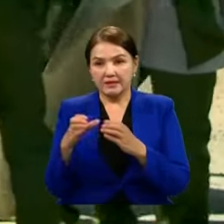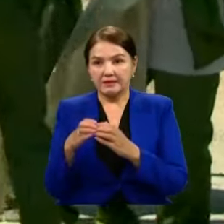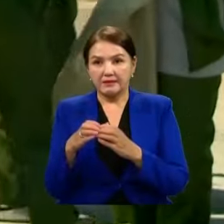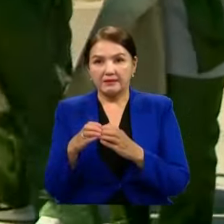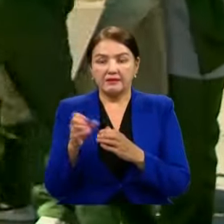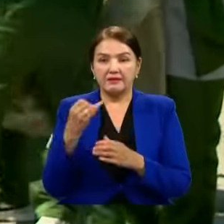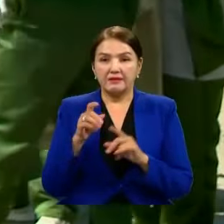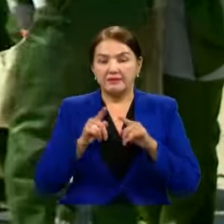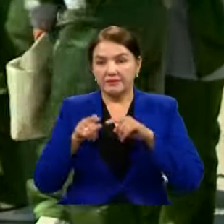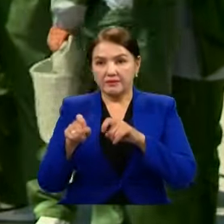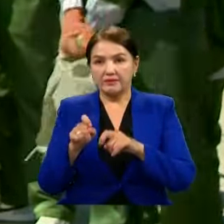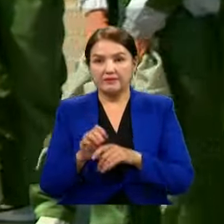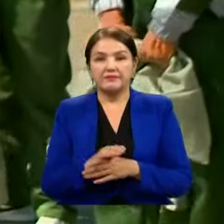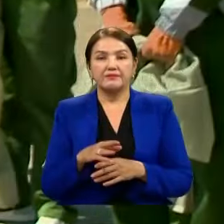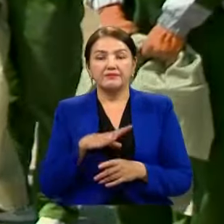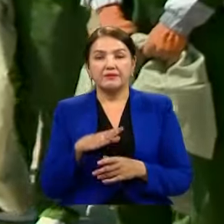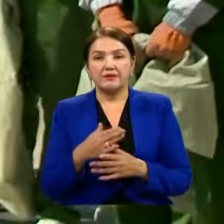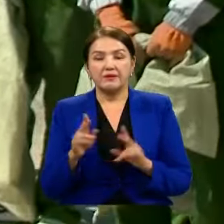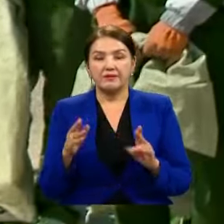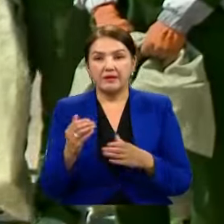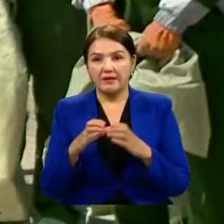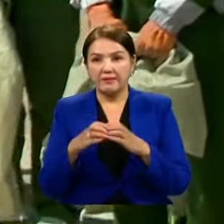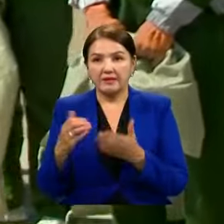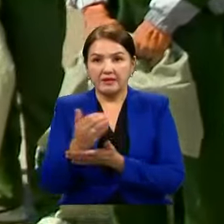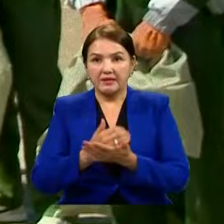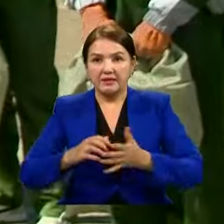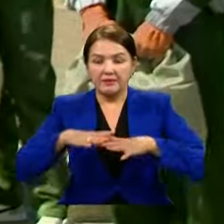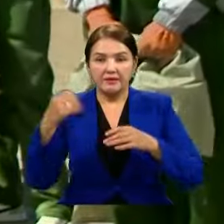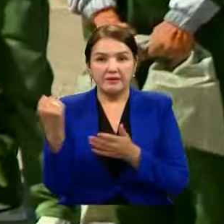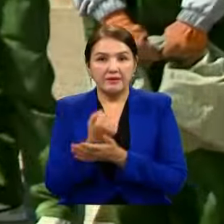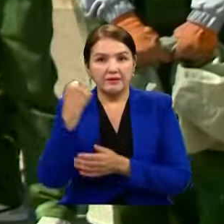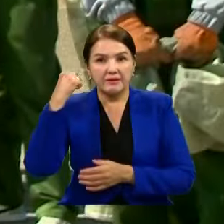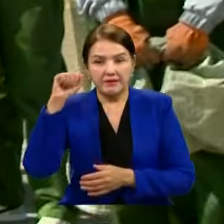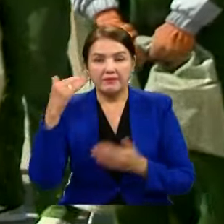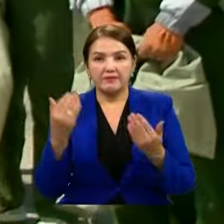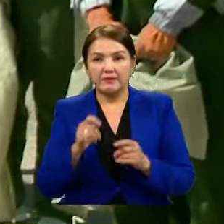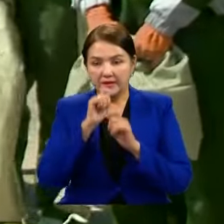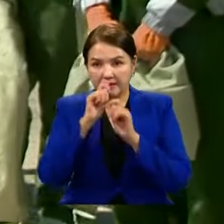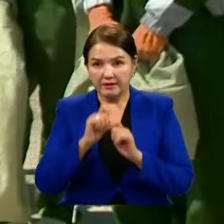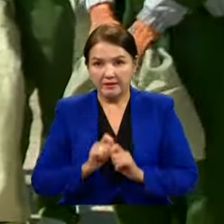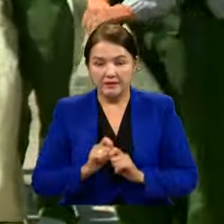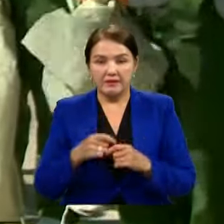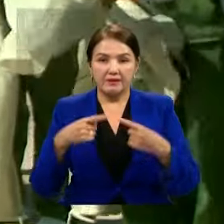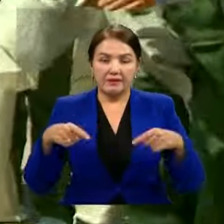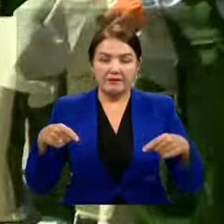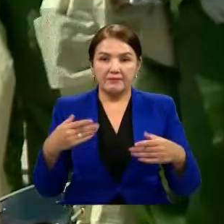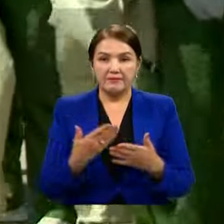и бегут за мусором. Та команда, которая больше соберет, побеждает. И сегодняшние призы – это